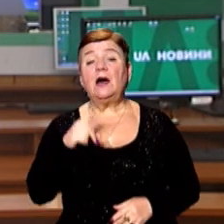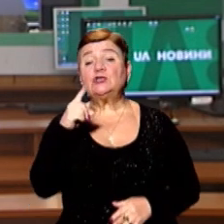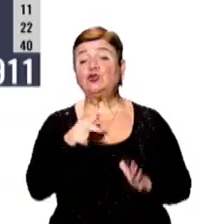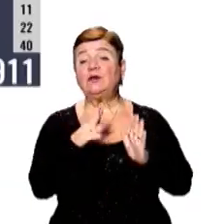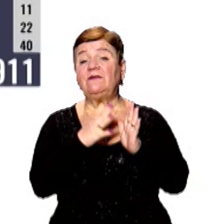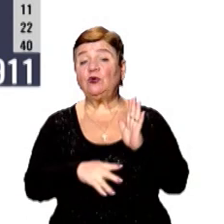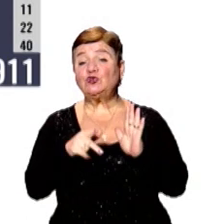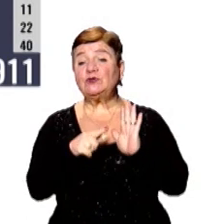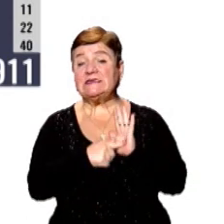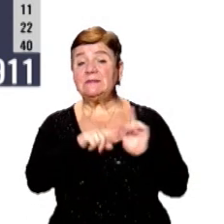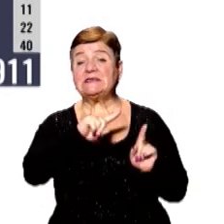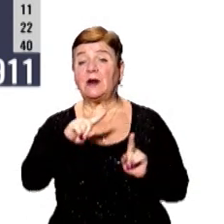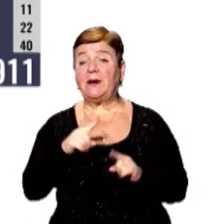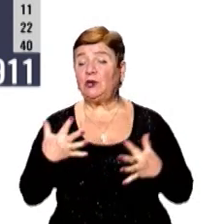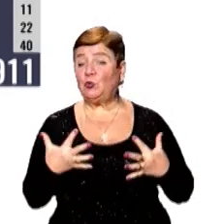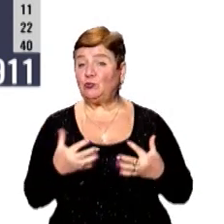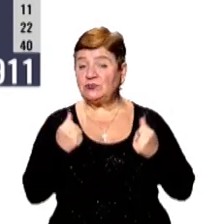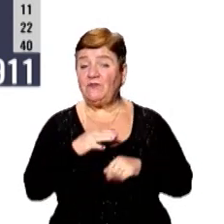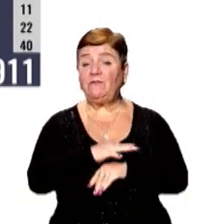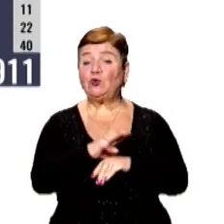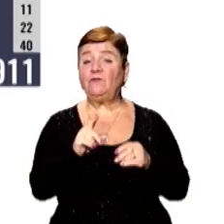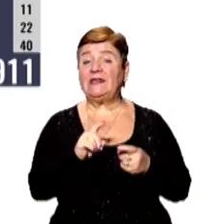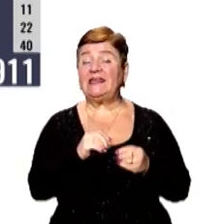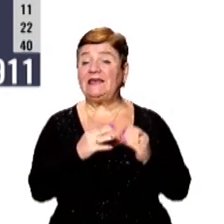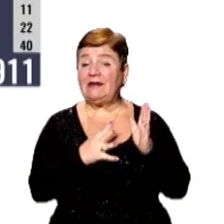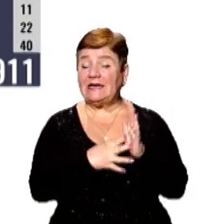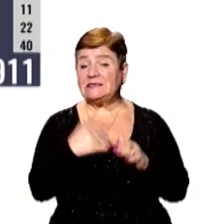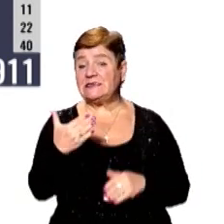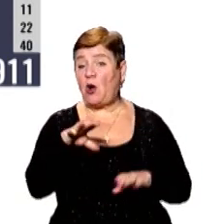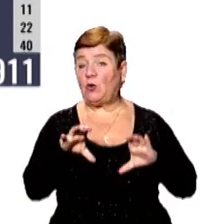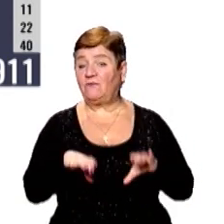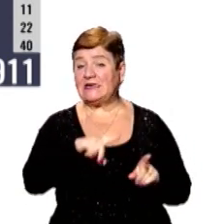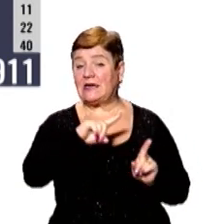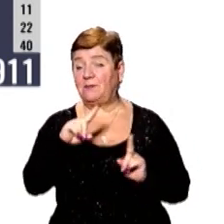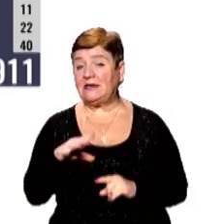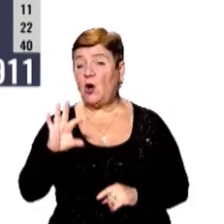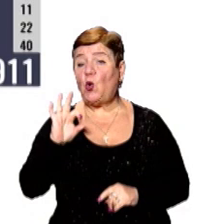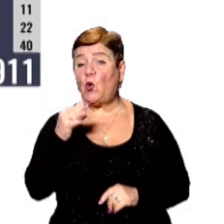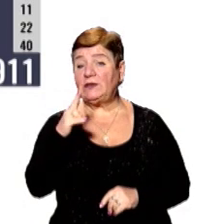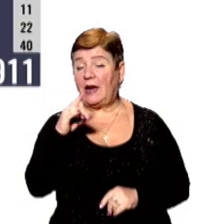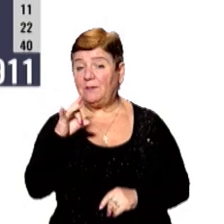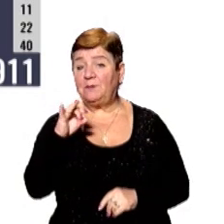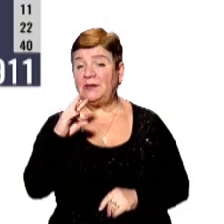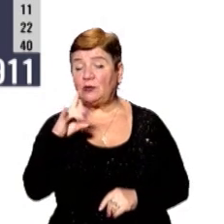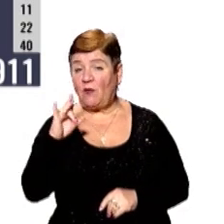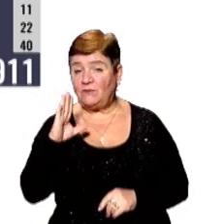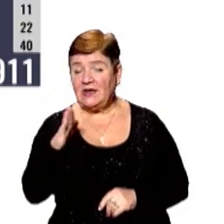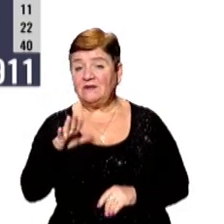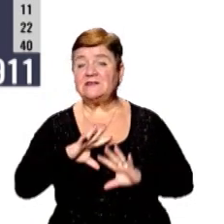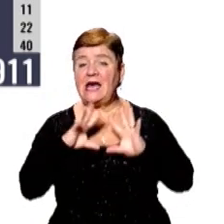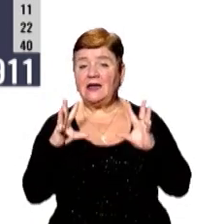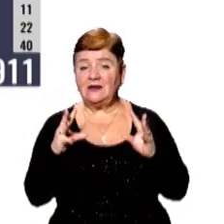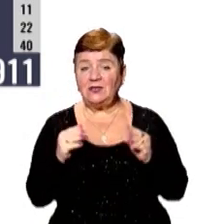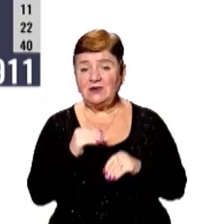197 закарпатців на сьогодні одужали від COVID-19. Про це повідомив голова Закарпатської ОДА Олексій Петров. За весь період на